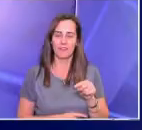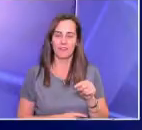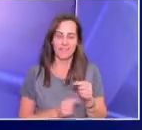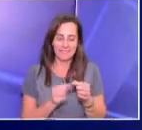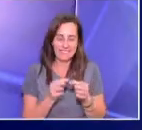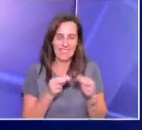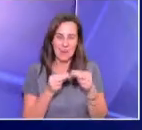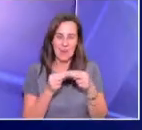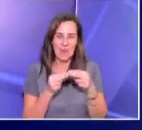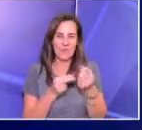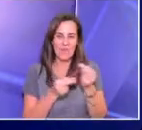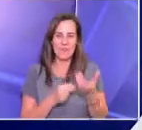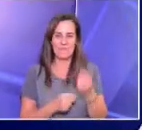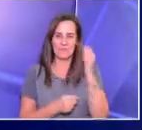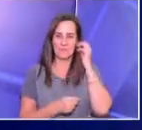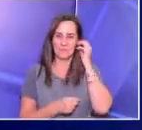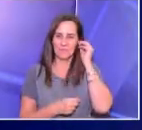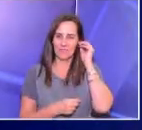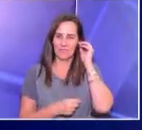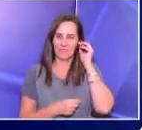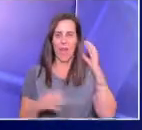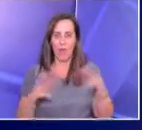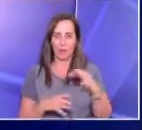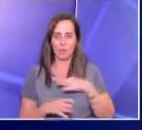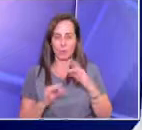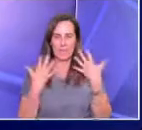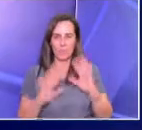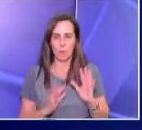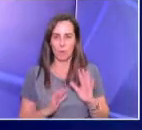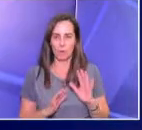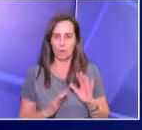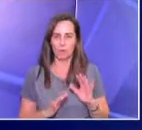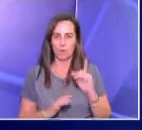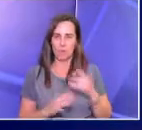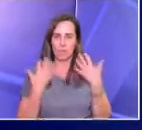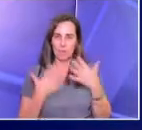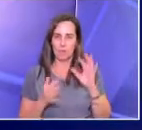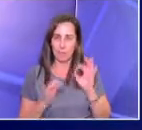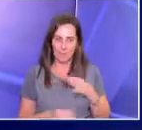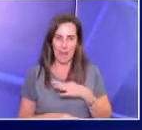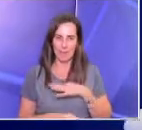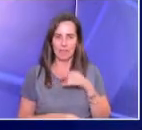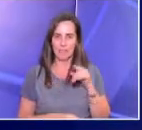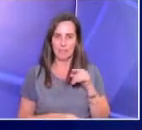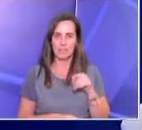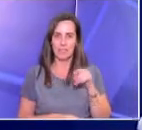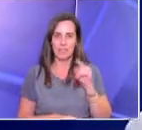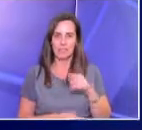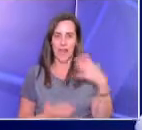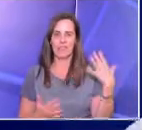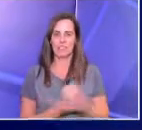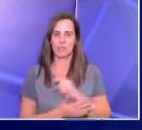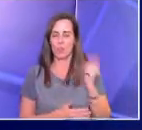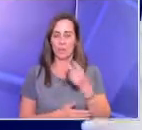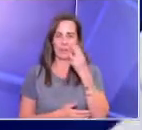פסע מהמים. קודם כל, תנועת תעוררות זה באמת סיפור, שצריך רגע לספר אותו, כי בעיניי זה הניצחון